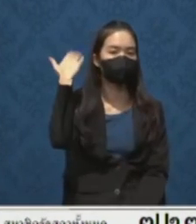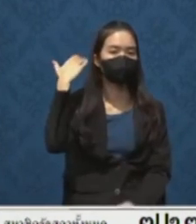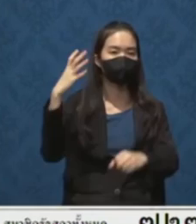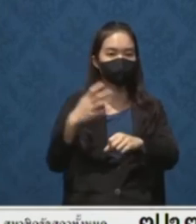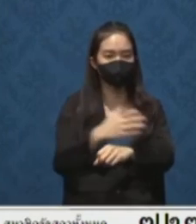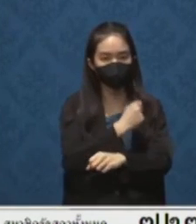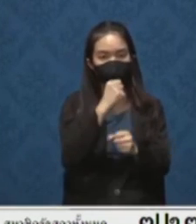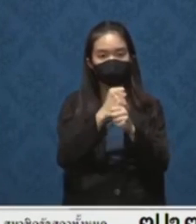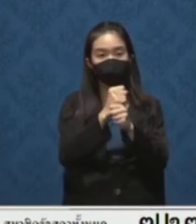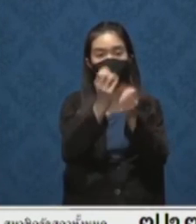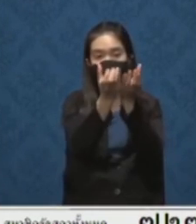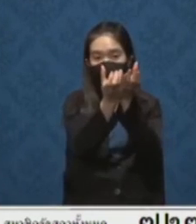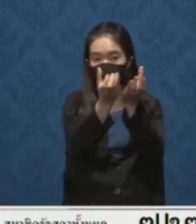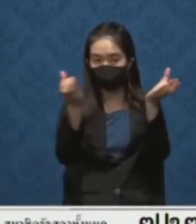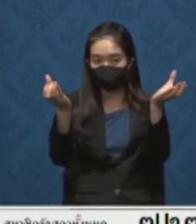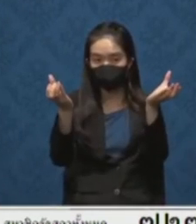ะ ผู้ ราง รั ธร นู ล ทุ ชุด